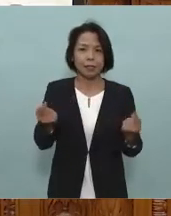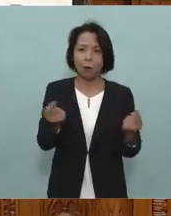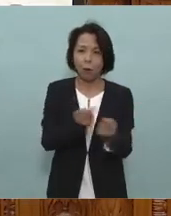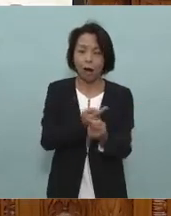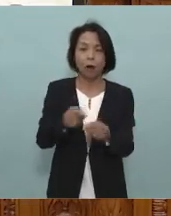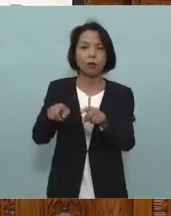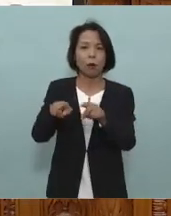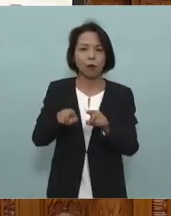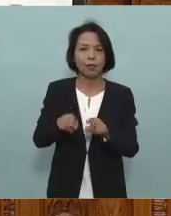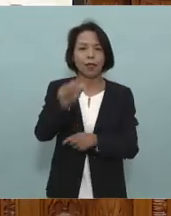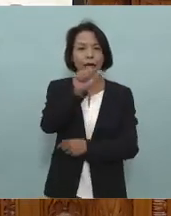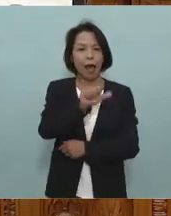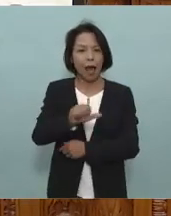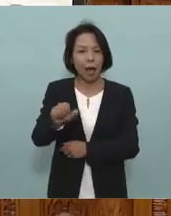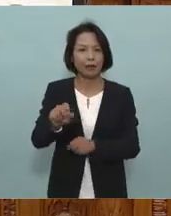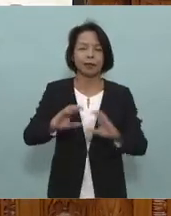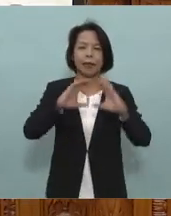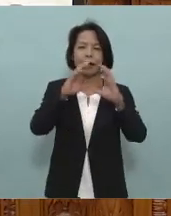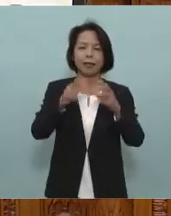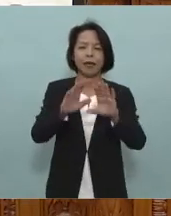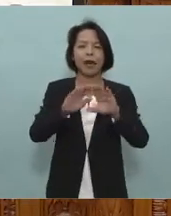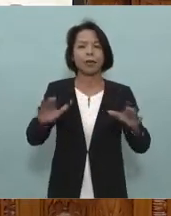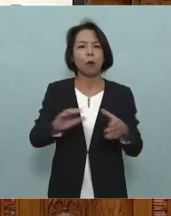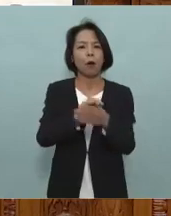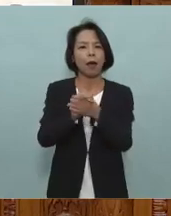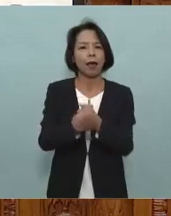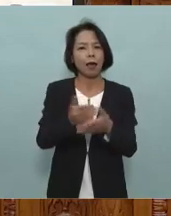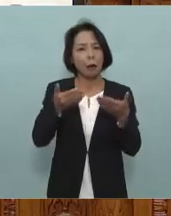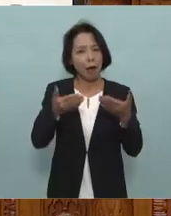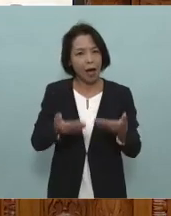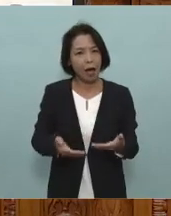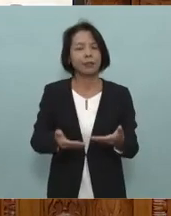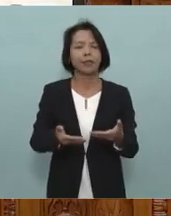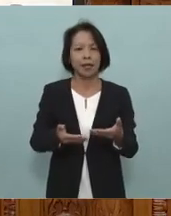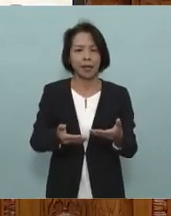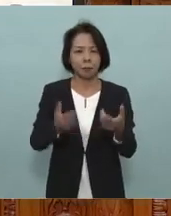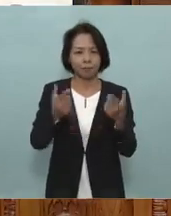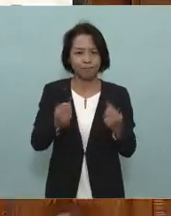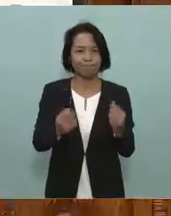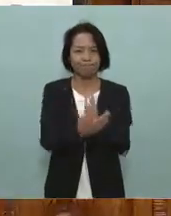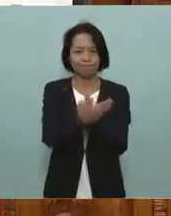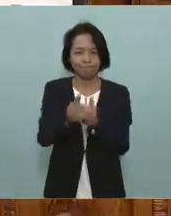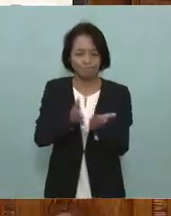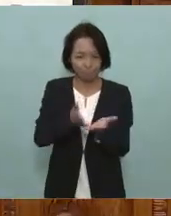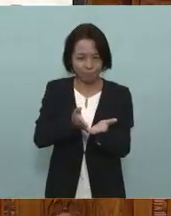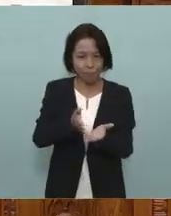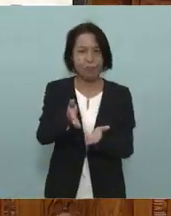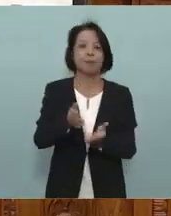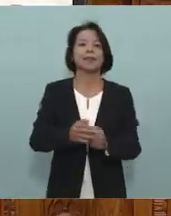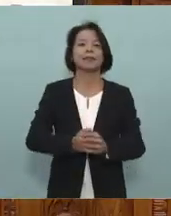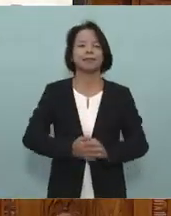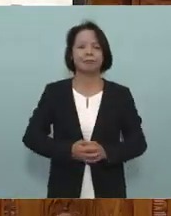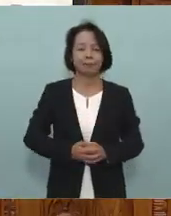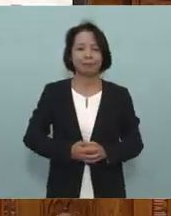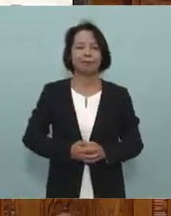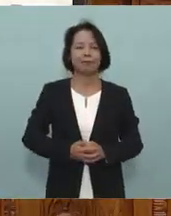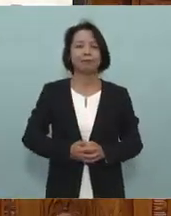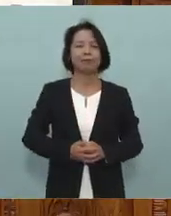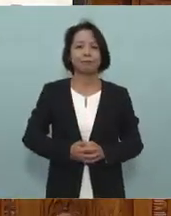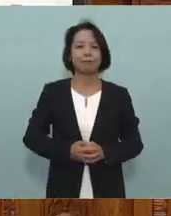通じてアジアと世界の平和と安定を断固守り抜いてまいります